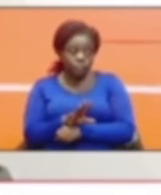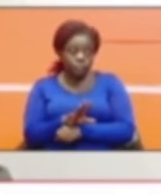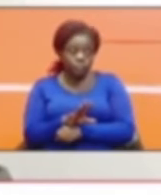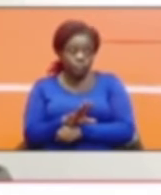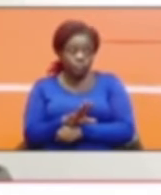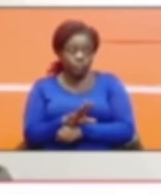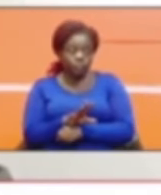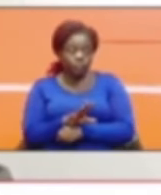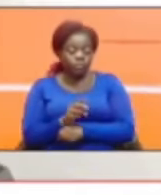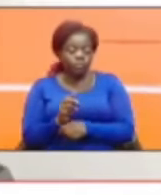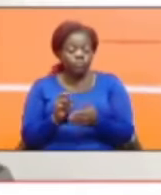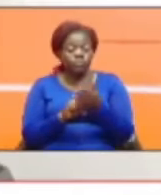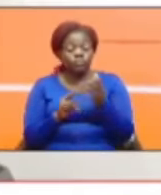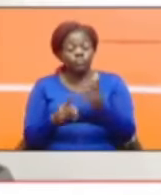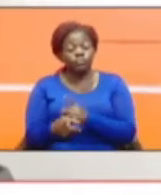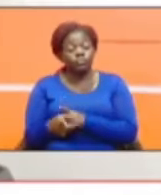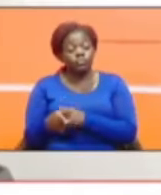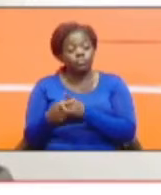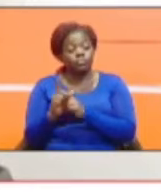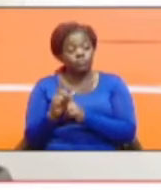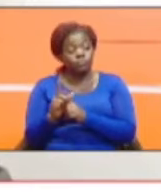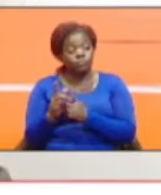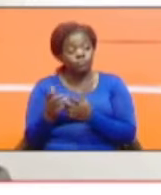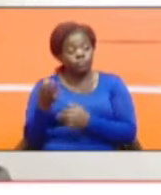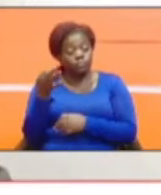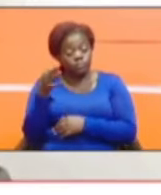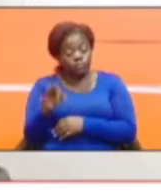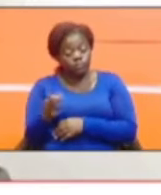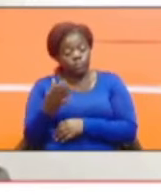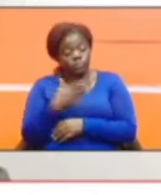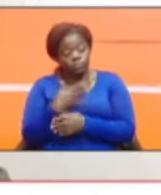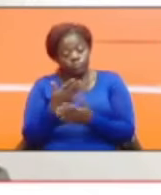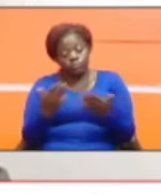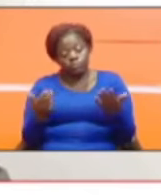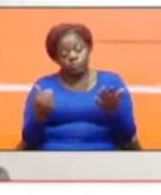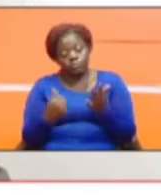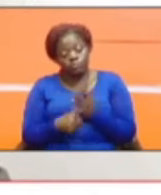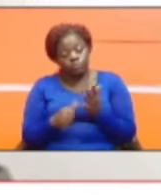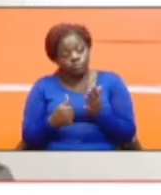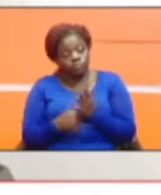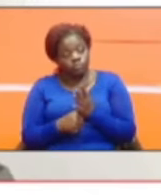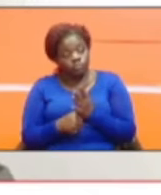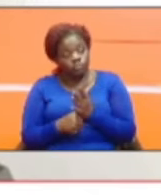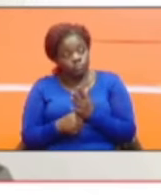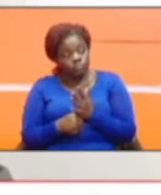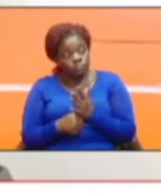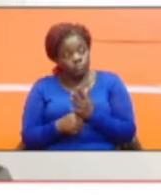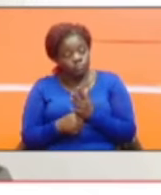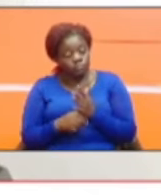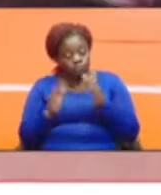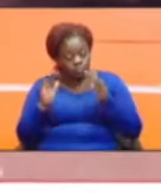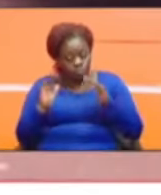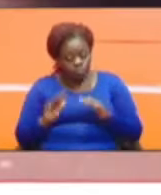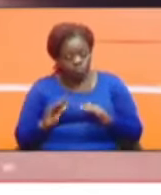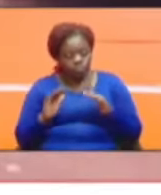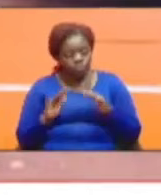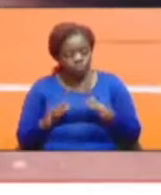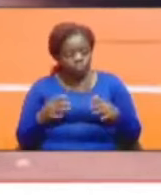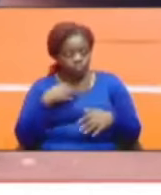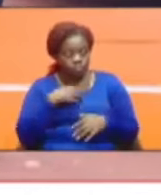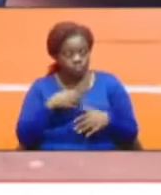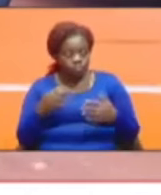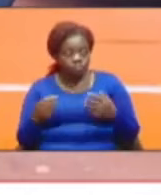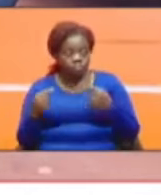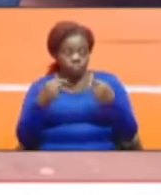bakwasibwa mulu tuba waluwo ofuna okutakanya kakanya obusungu